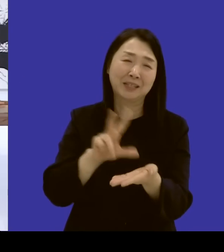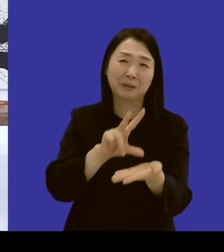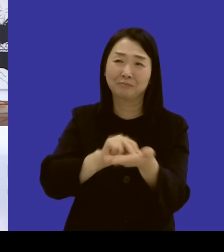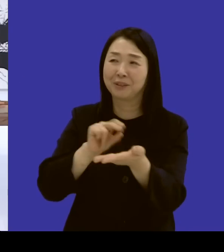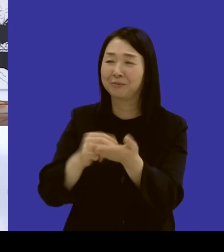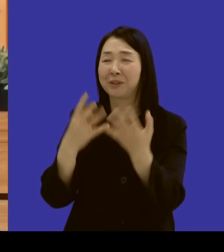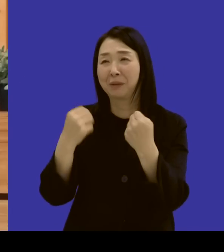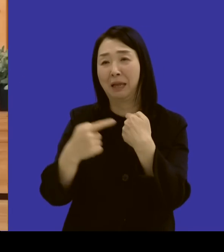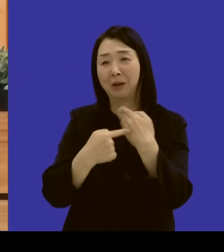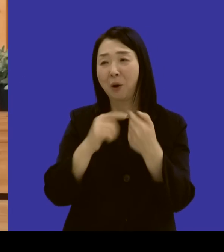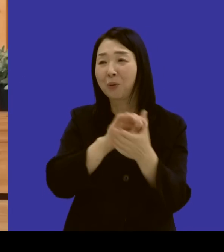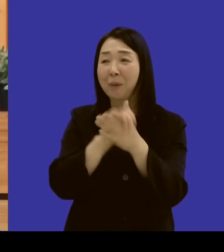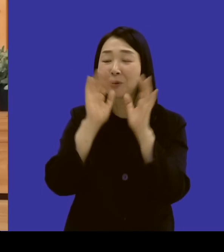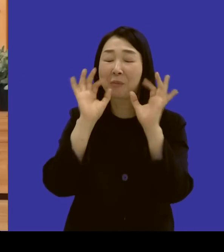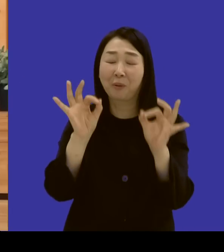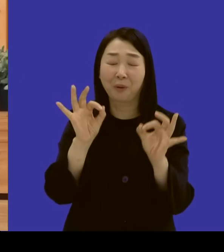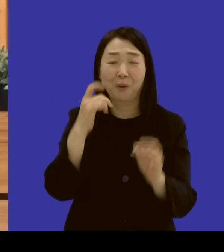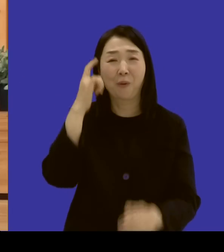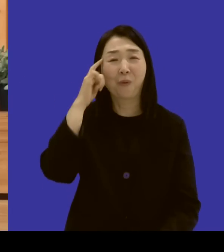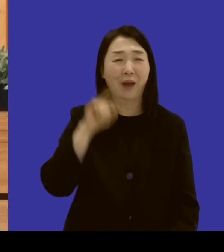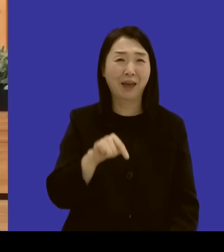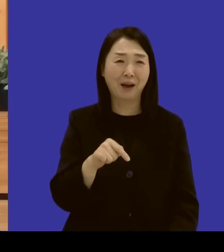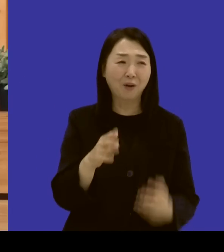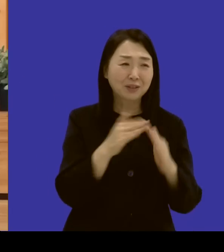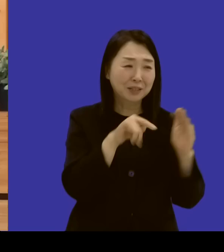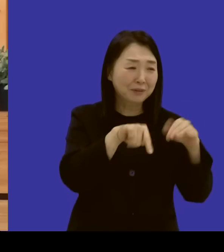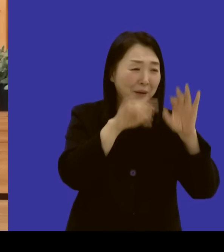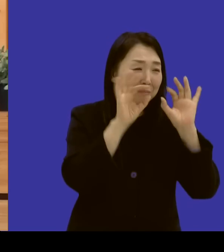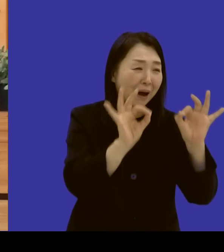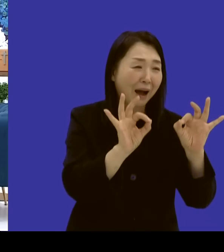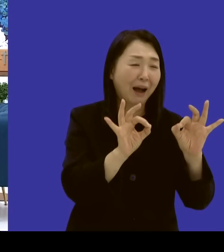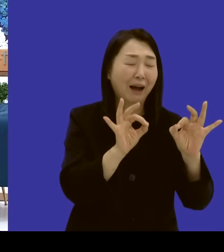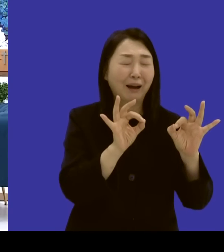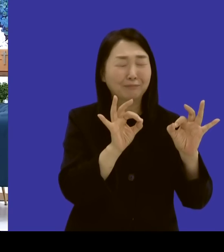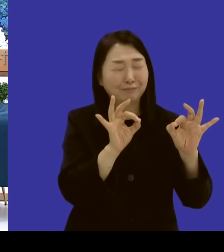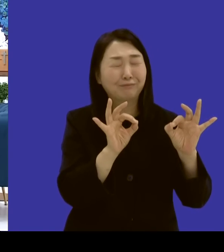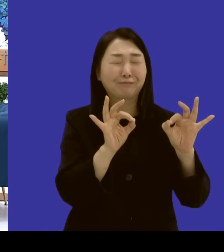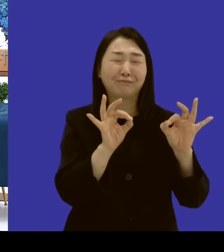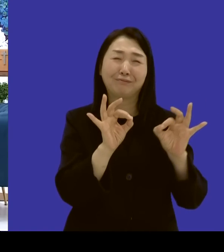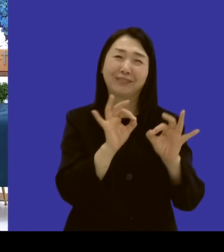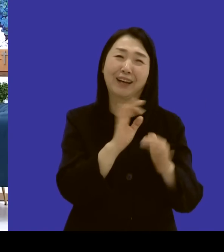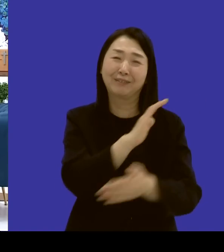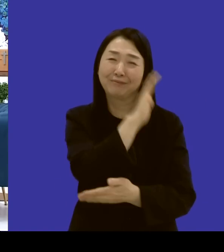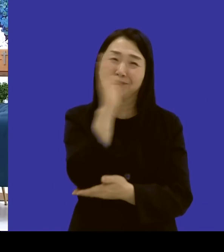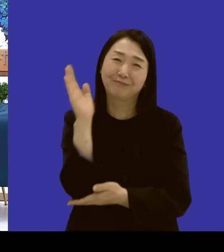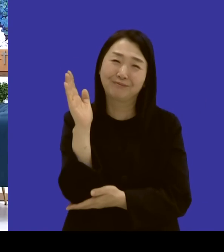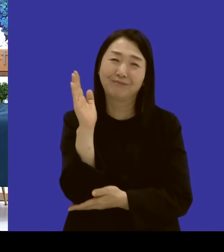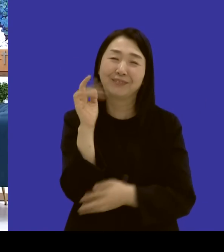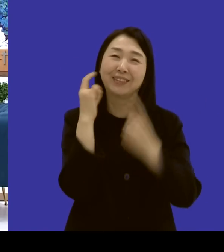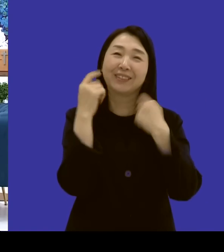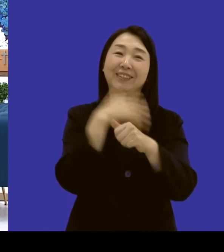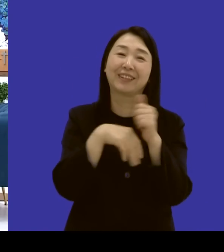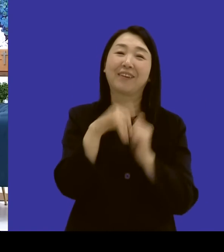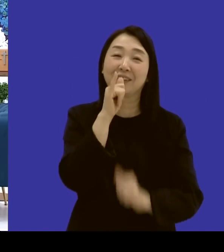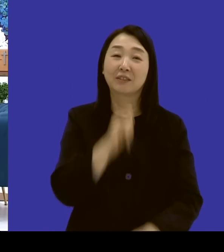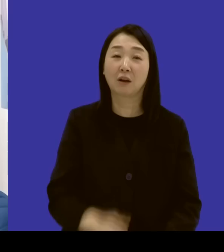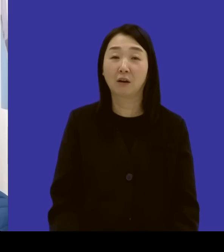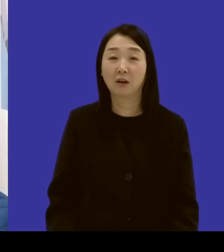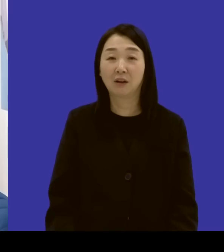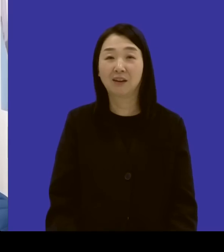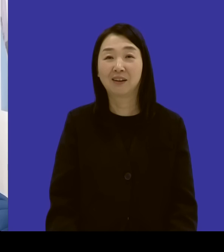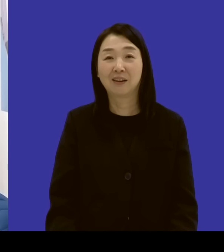화목하게는 보이지만 어느 집에나 소쪽새 우는 사연이 있다고. 맞아. 옛말에 있잖아요. 근데 또 우리 사회 자체가 그런 거를